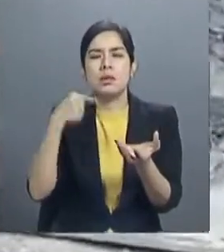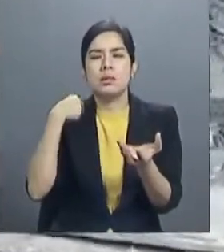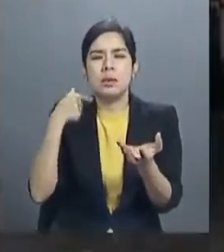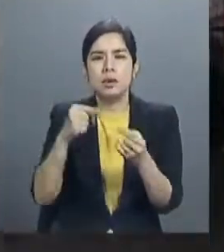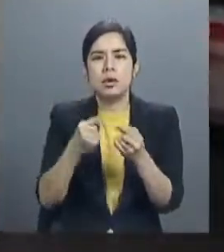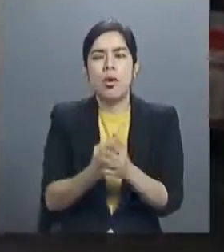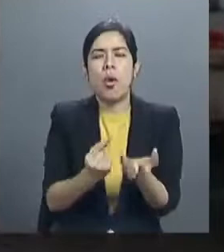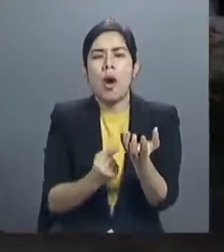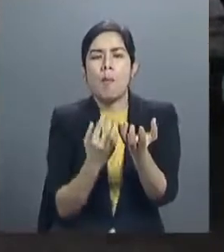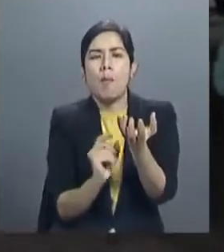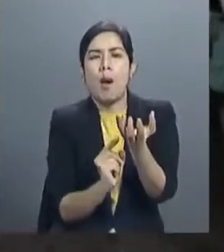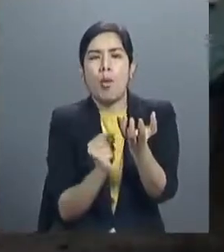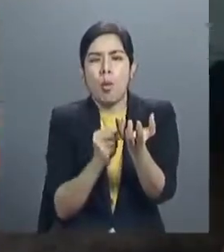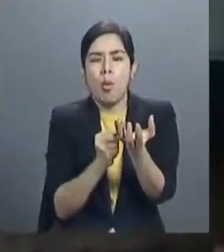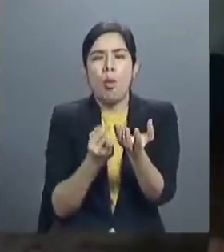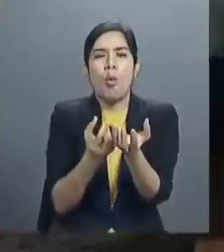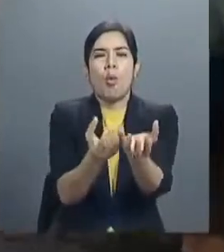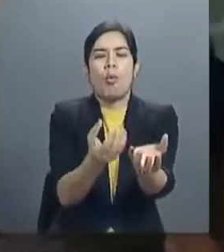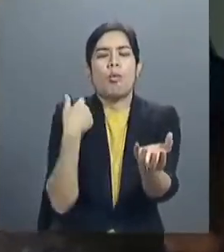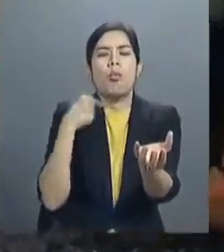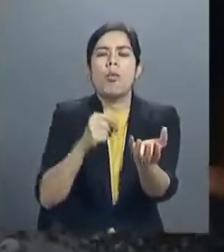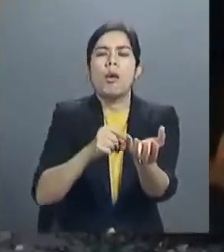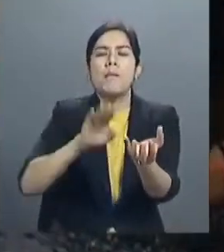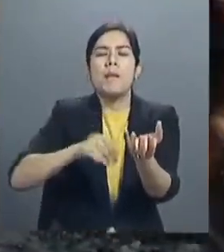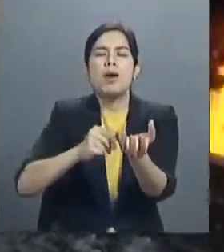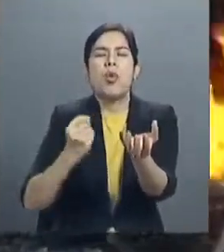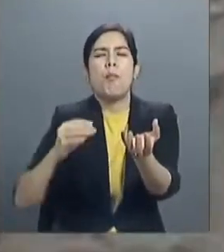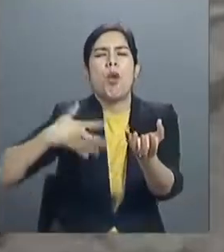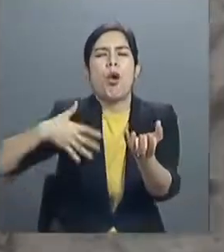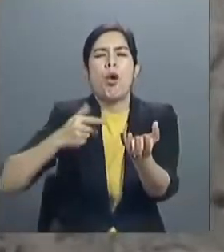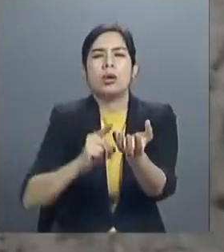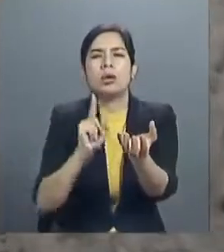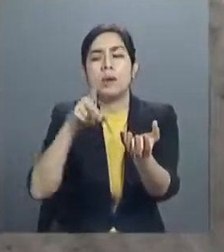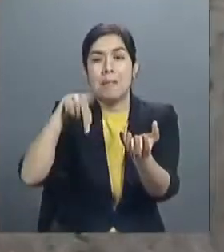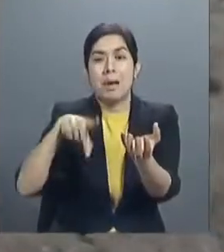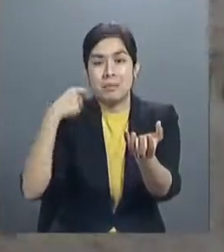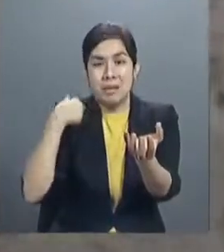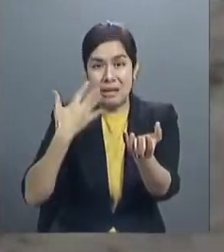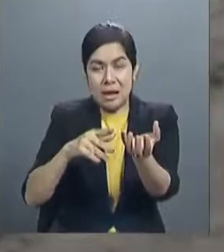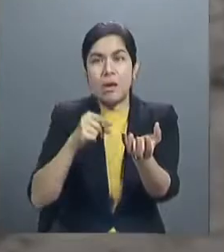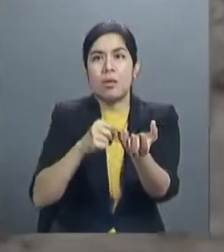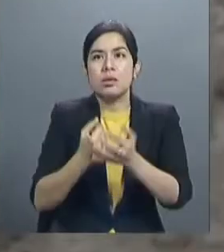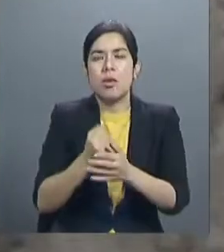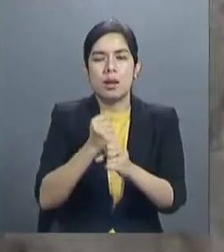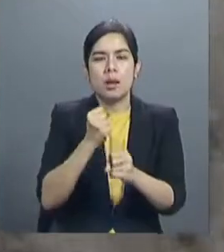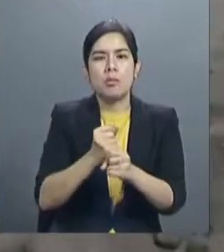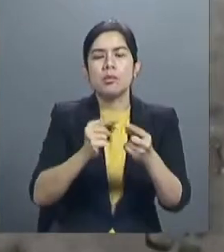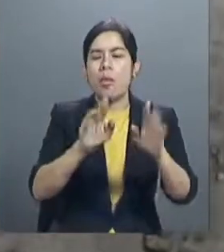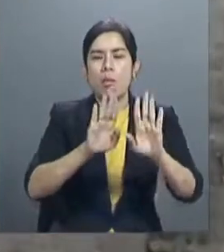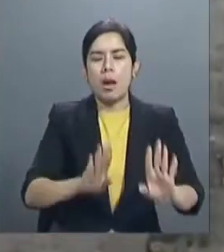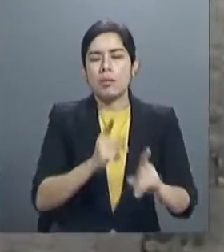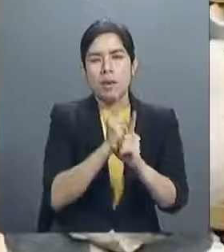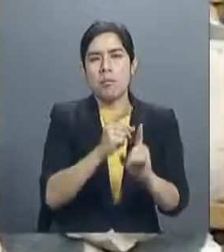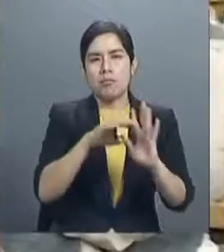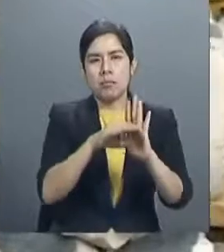าเอาออกมาเทน้ำท่องเหลืองที่ต้มไว้ปล่อยไว้ให้เซาฮ้อนเอาออกมาเคาะกลึงผิวให้เรียบเนียนอีกร